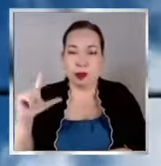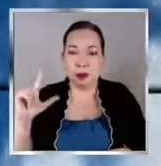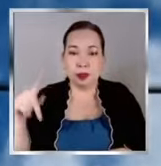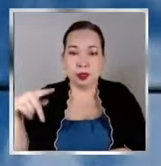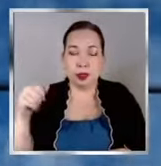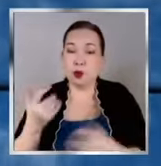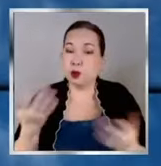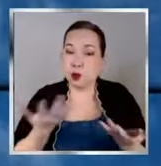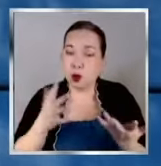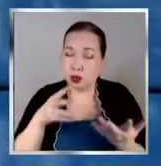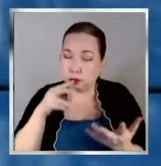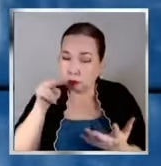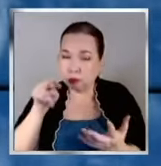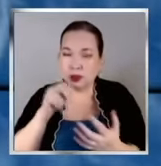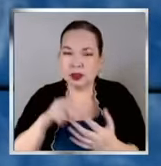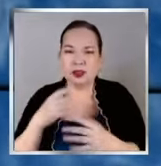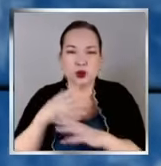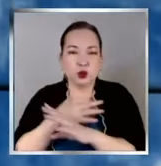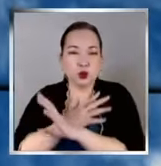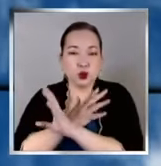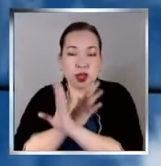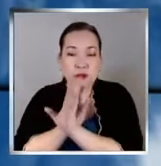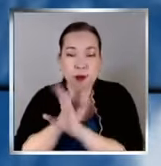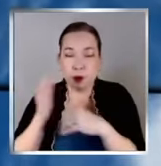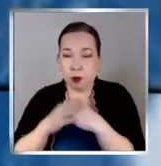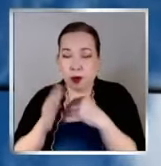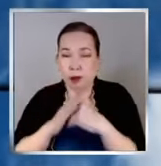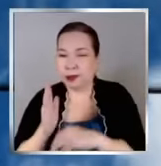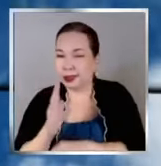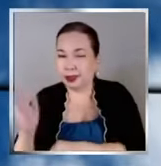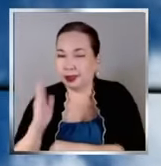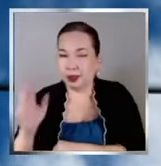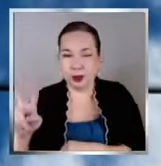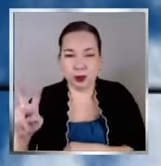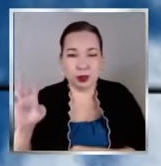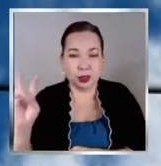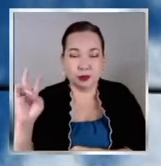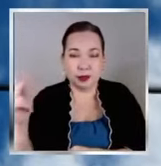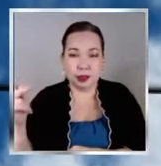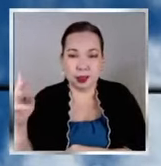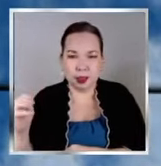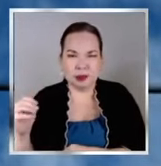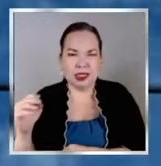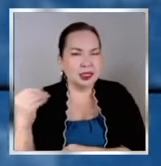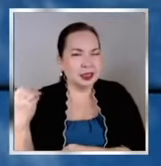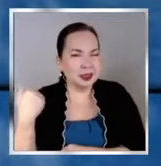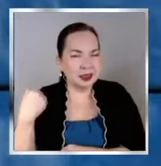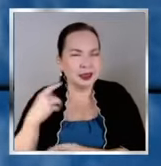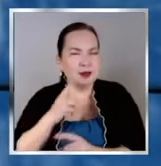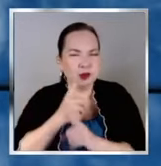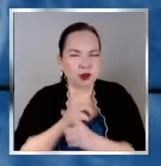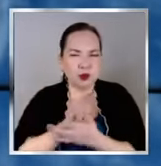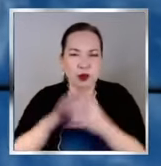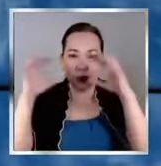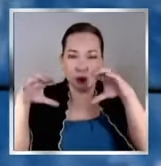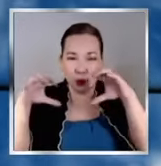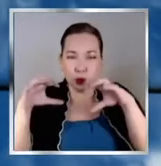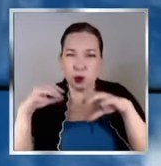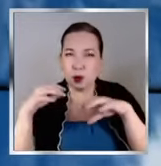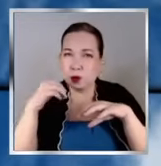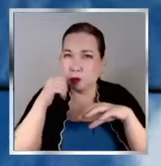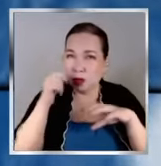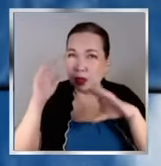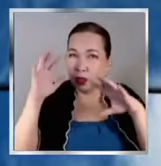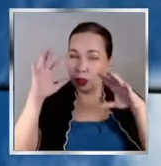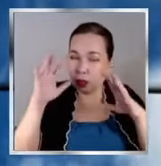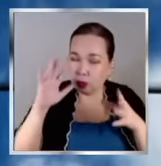kilometers, silangan ng Davao City. Mababa pa rin ang posibilidad nitong maging bagyo at posibleng humina rin sa mga susunod na araw. Pero sa ngayon,